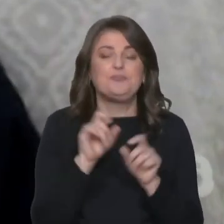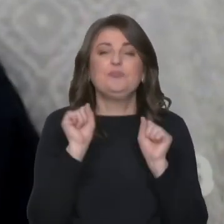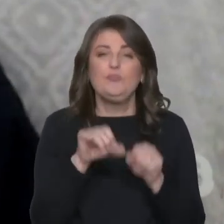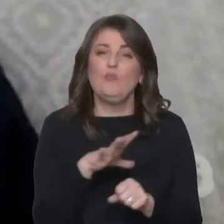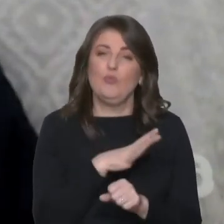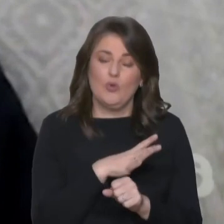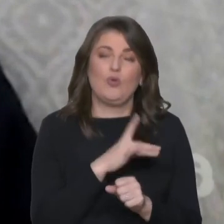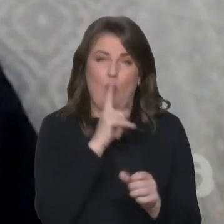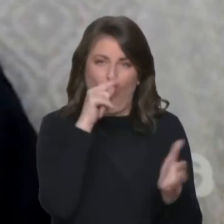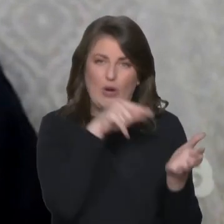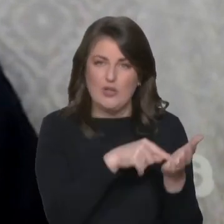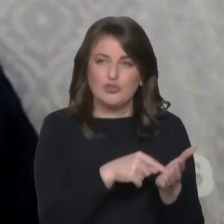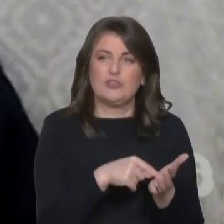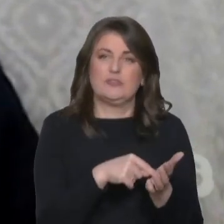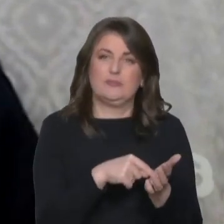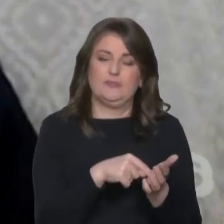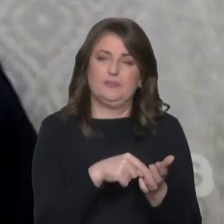може бути